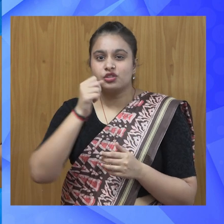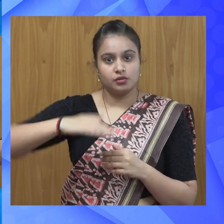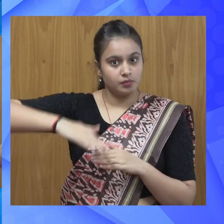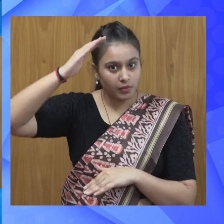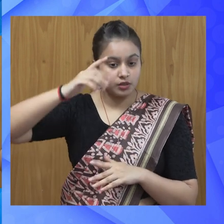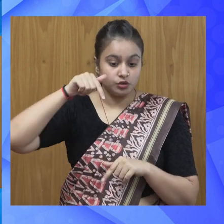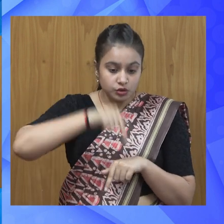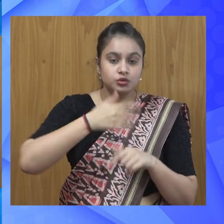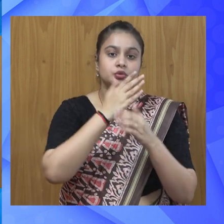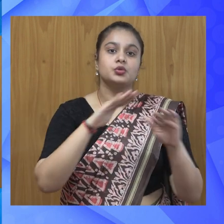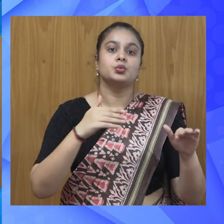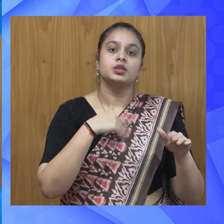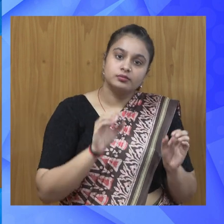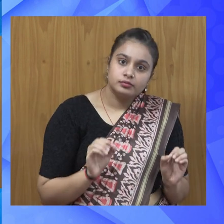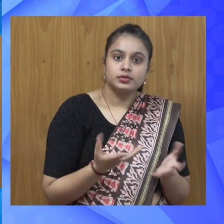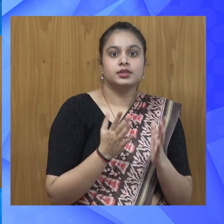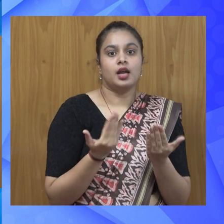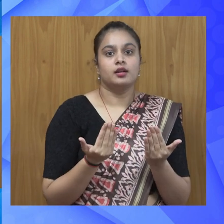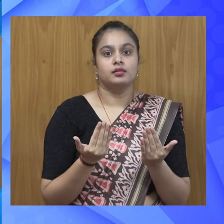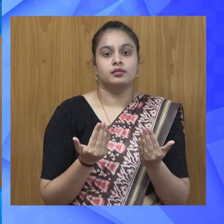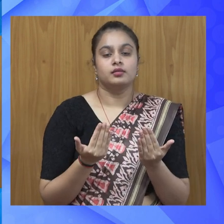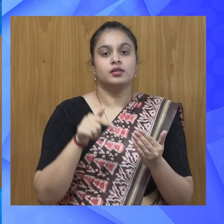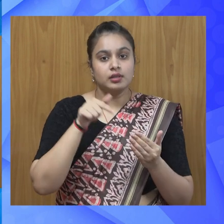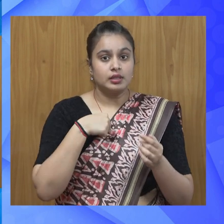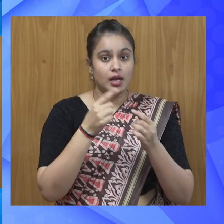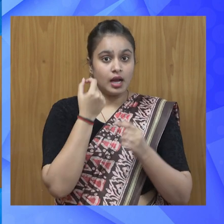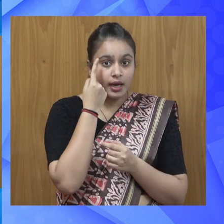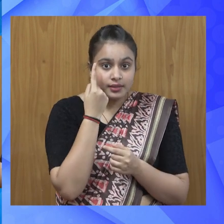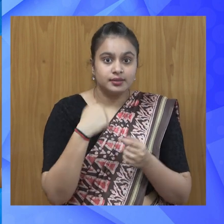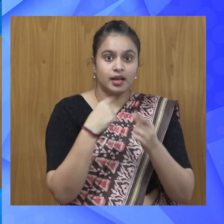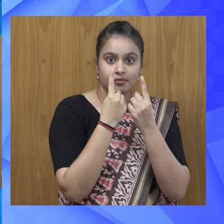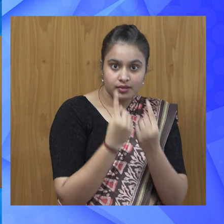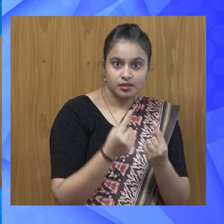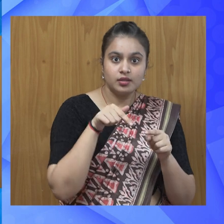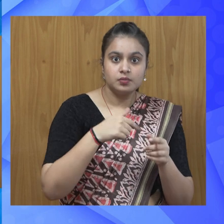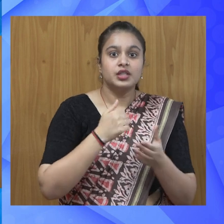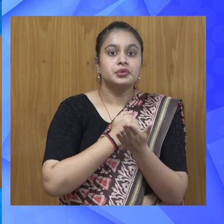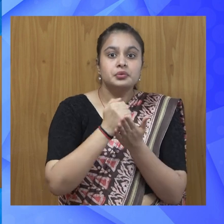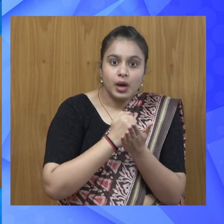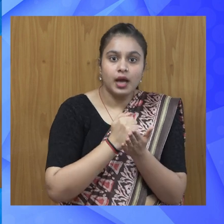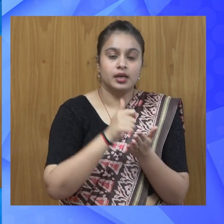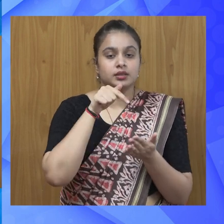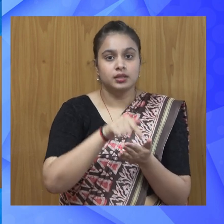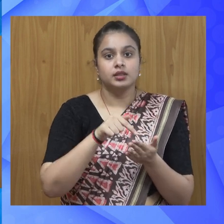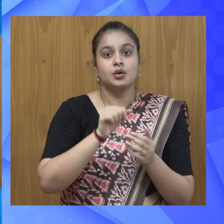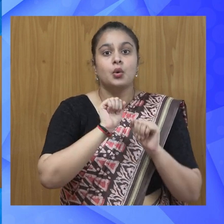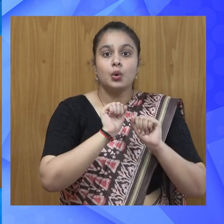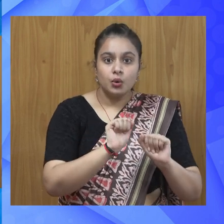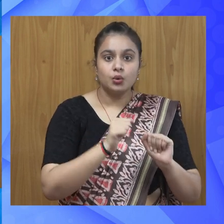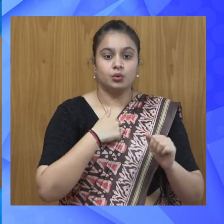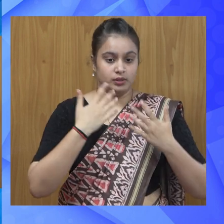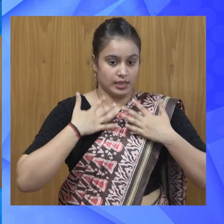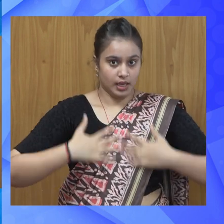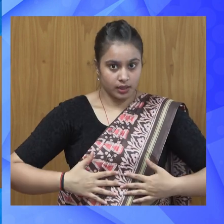बच्चों से ही इसकी देखभाल शुरू करनी होगी और उसी को समझना होगा और उसी के प्रयास करने होंगे जिससे कि हम उनकी